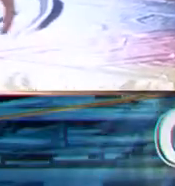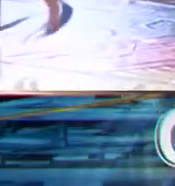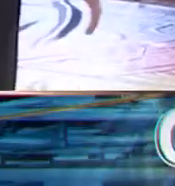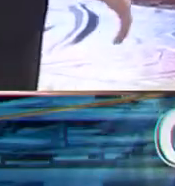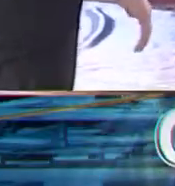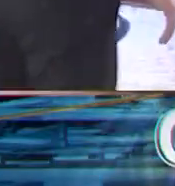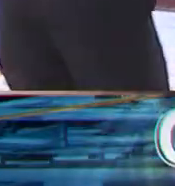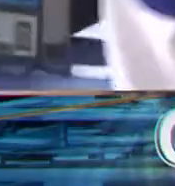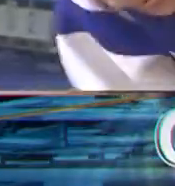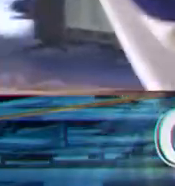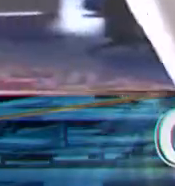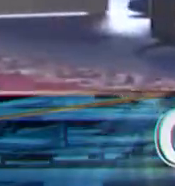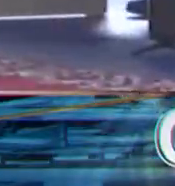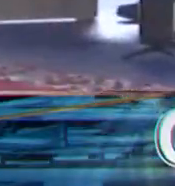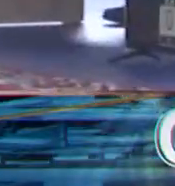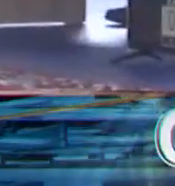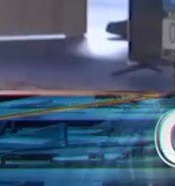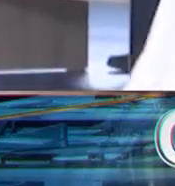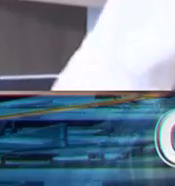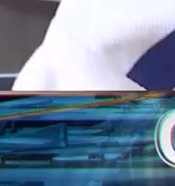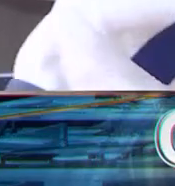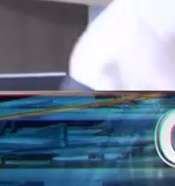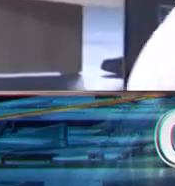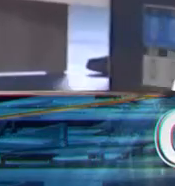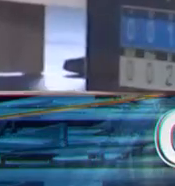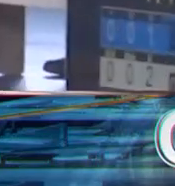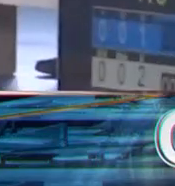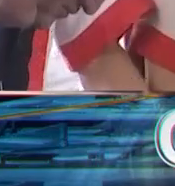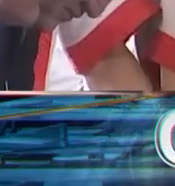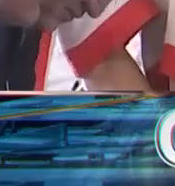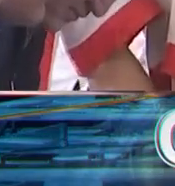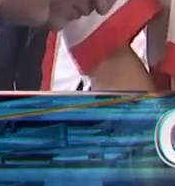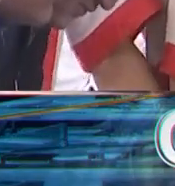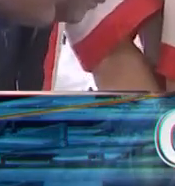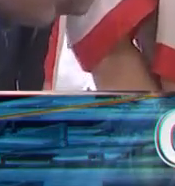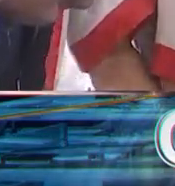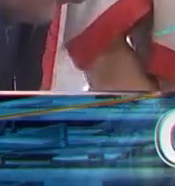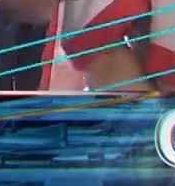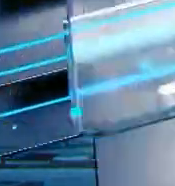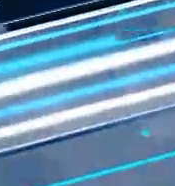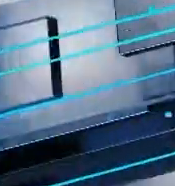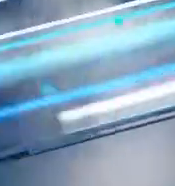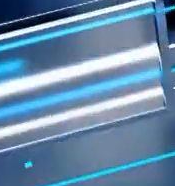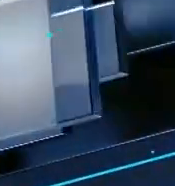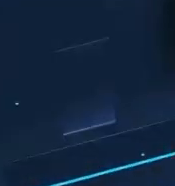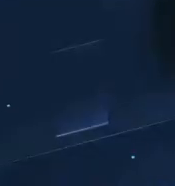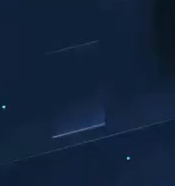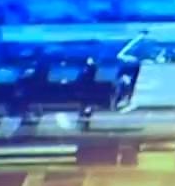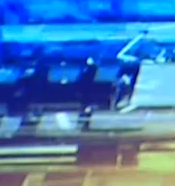Ковер выявить сильнейшего. Республиканский чемпионат по казахша-курес прошел в Талгарском районе.